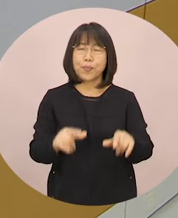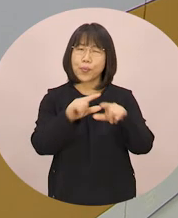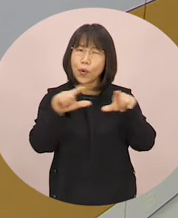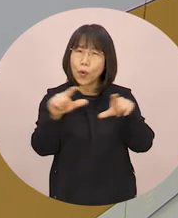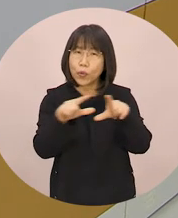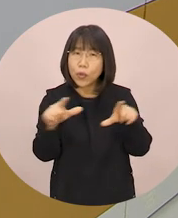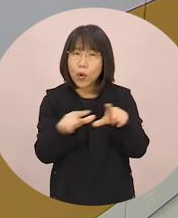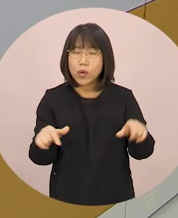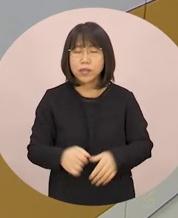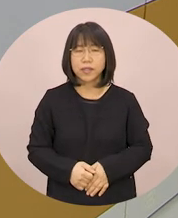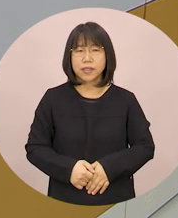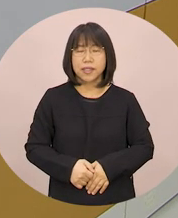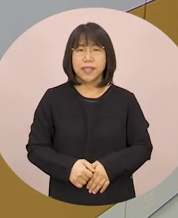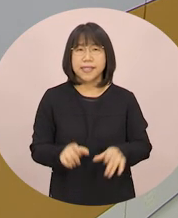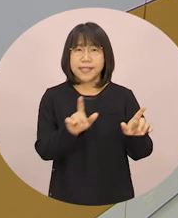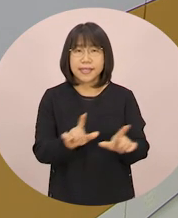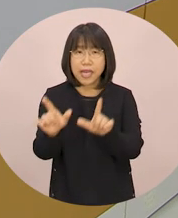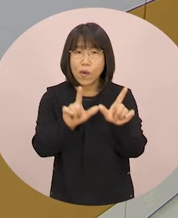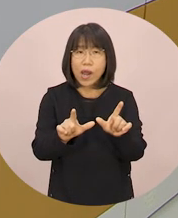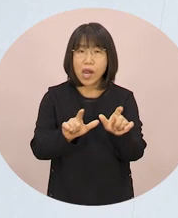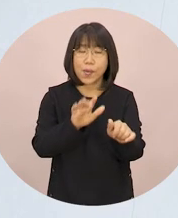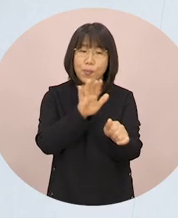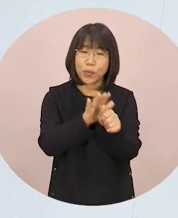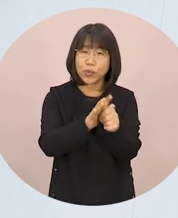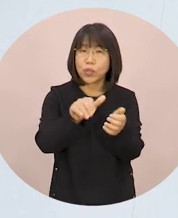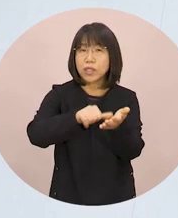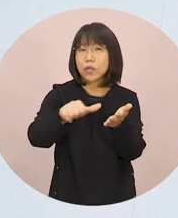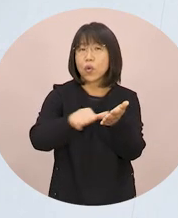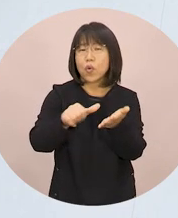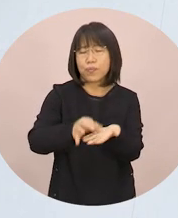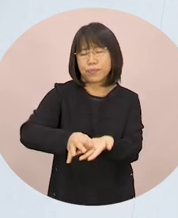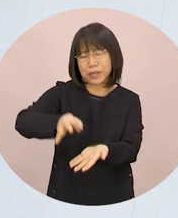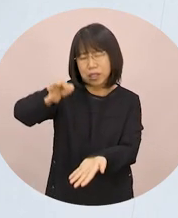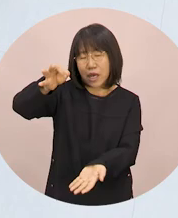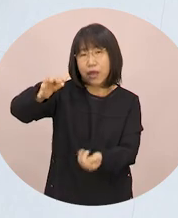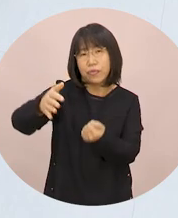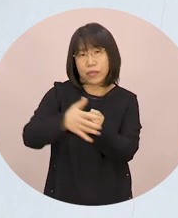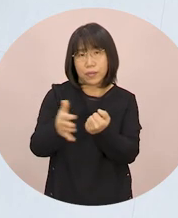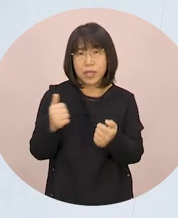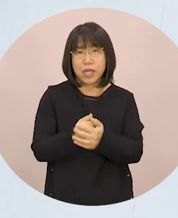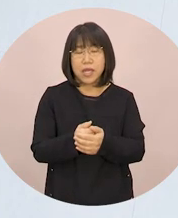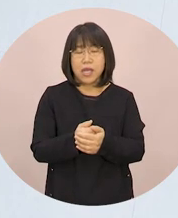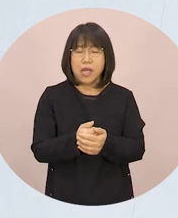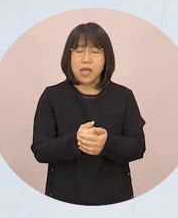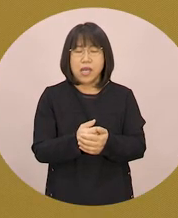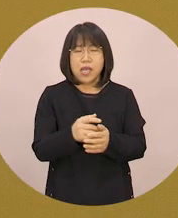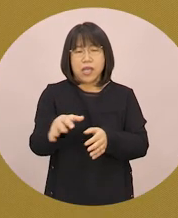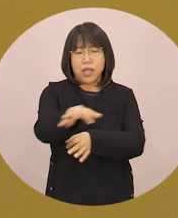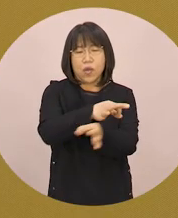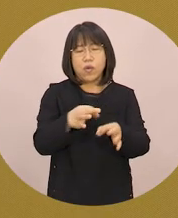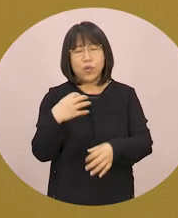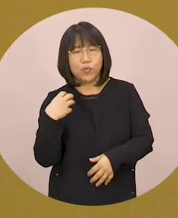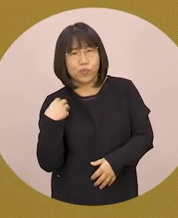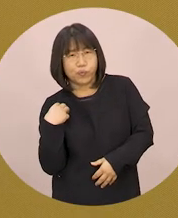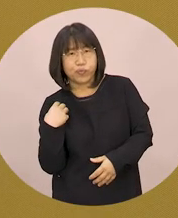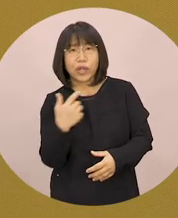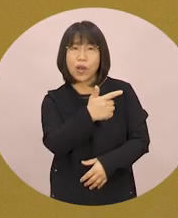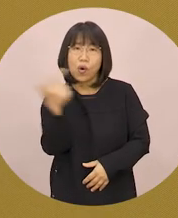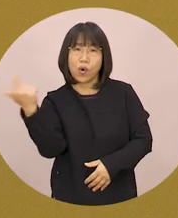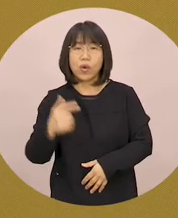대부분의 재활보조기구는 보험 적용이 되지 않는 고가의 물품이 많아 그동안 사용자의 경제적 부담이 컸습니다.